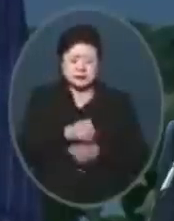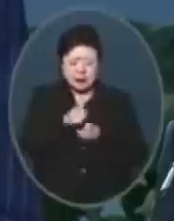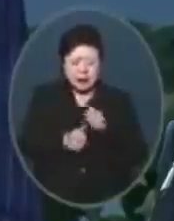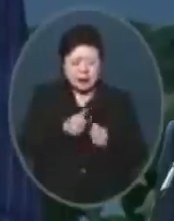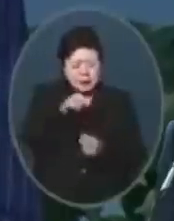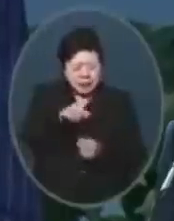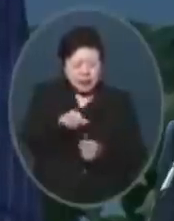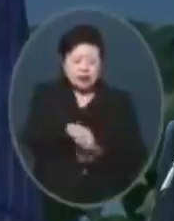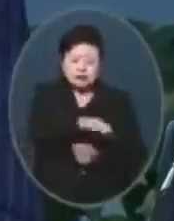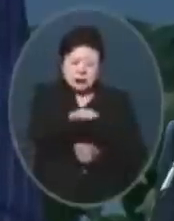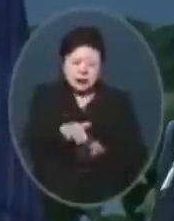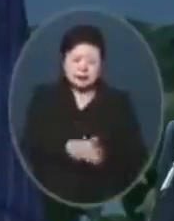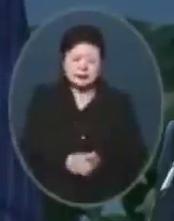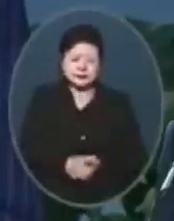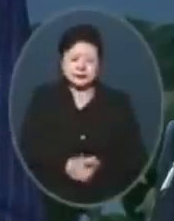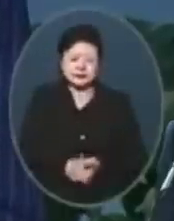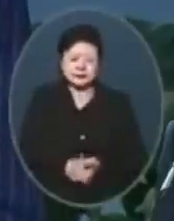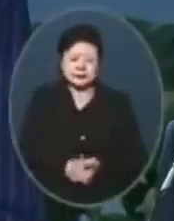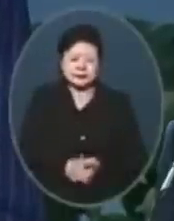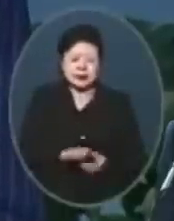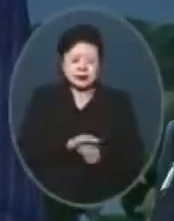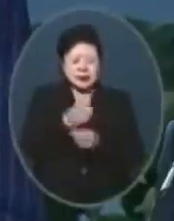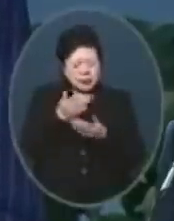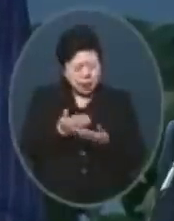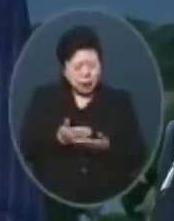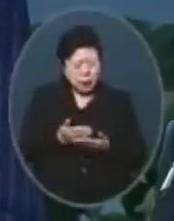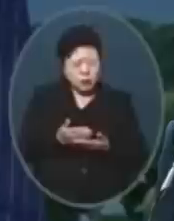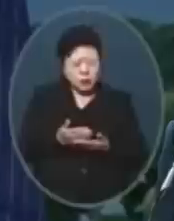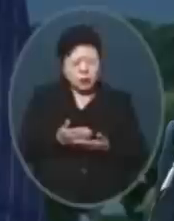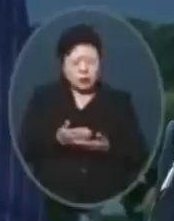하나님 앞에 우리가 사랑을 받고 있고